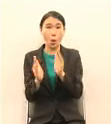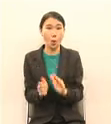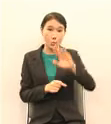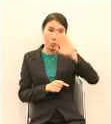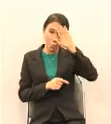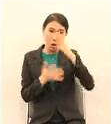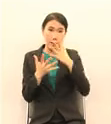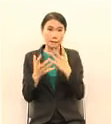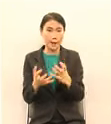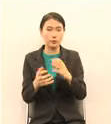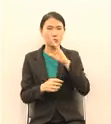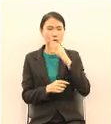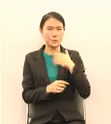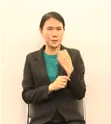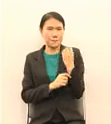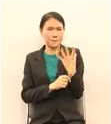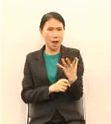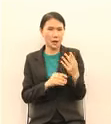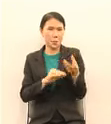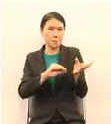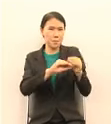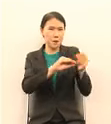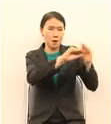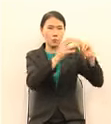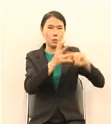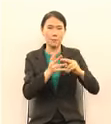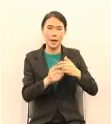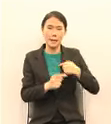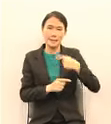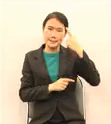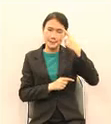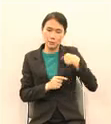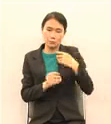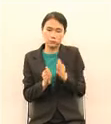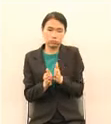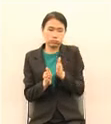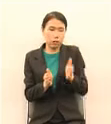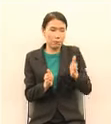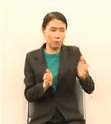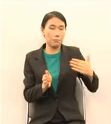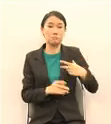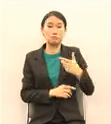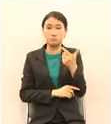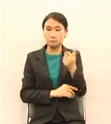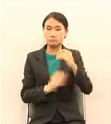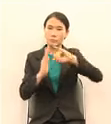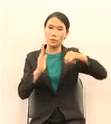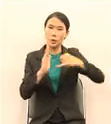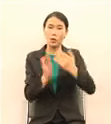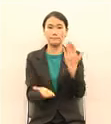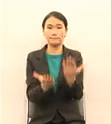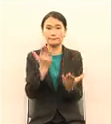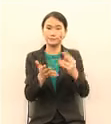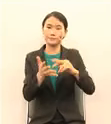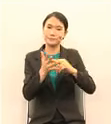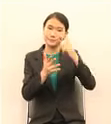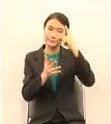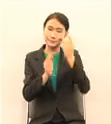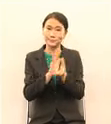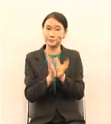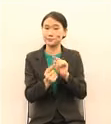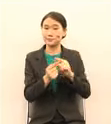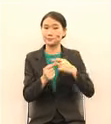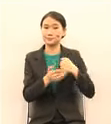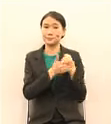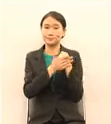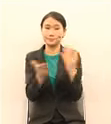าถ้ามีผู้ป่วยมากกว่านี้เราคงสามารถที่จะขยับขยายแล้วแต่ในแต่ละจังหวัดที่จะมีพื้นที่ที่จะขยับขยายต่